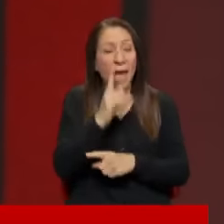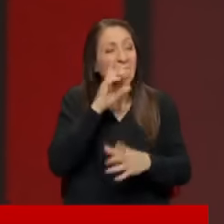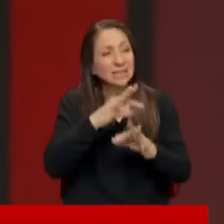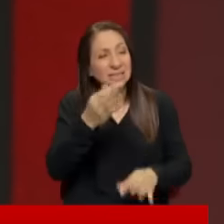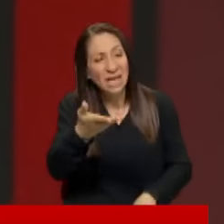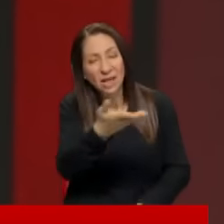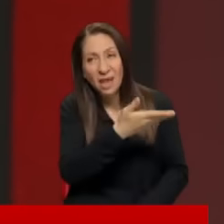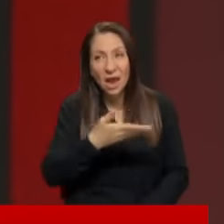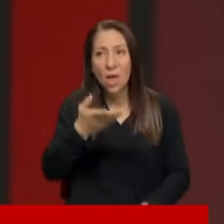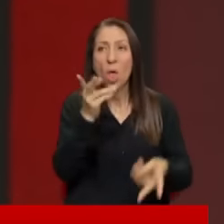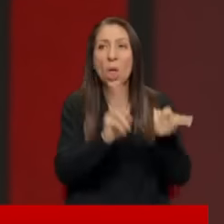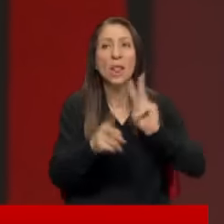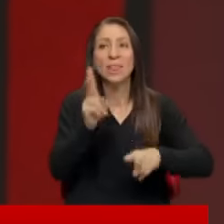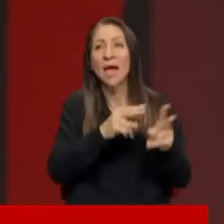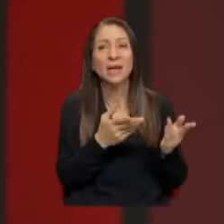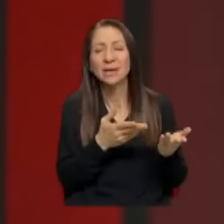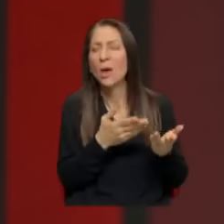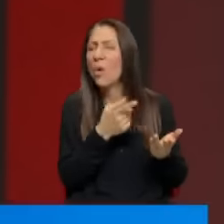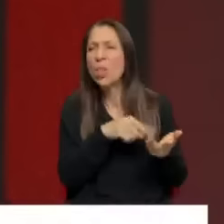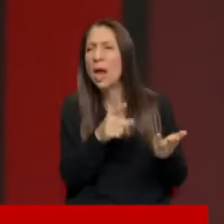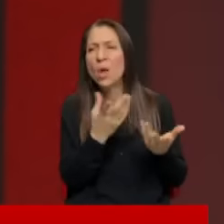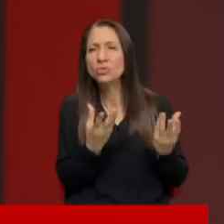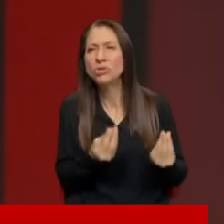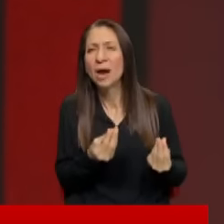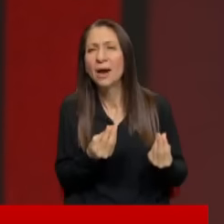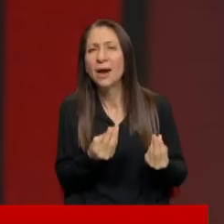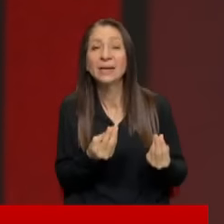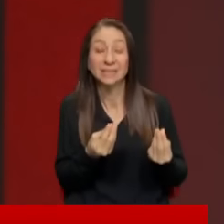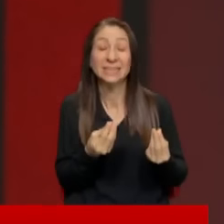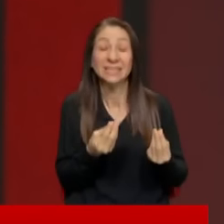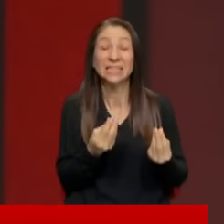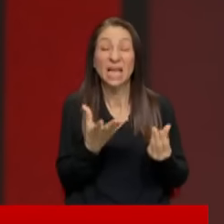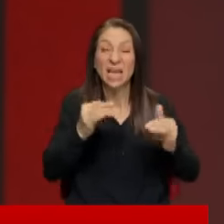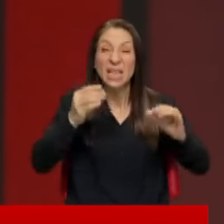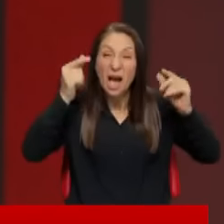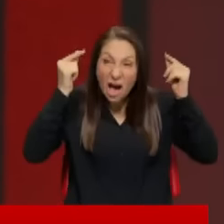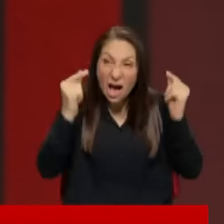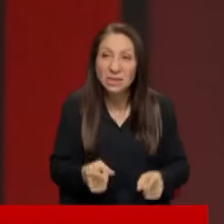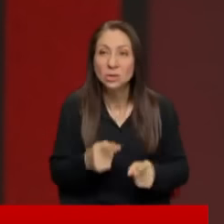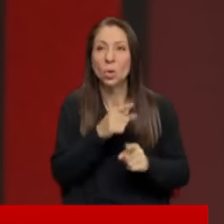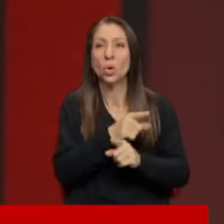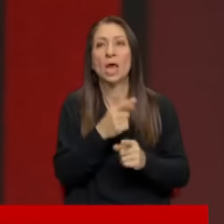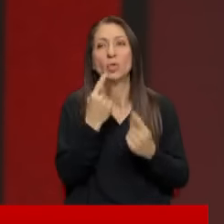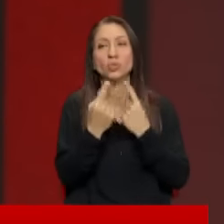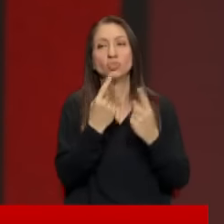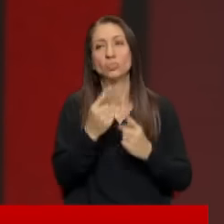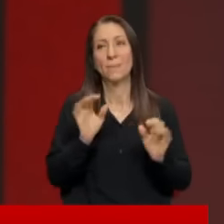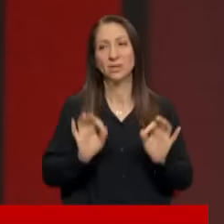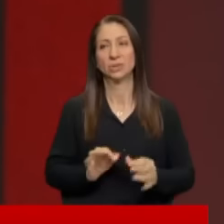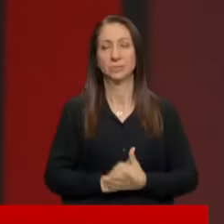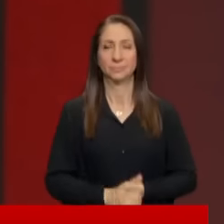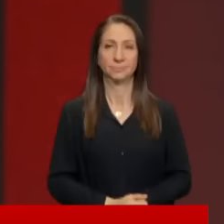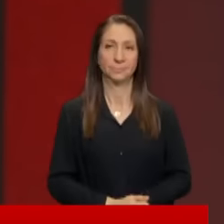insanlar, hayatını kaybedenler, onlar ne olacak? İşte en az onlar konuşuluyor.